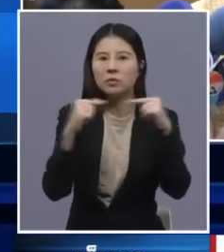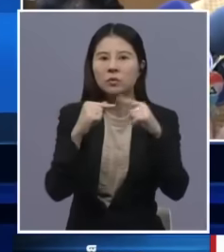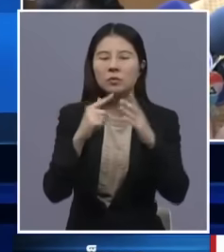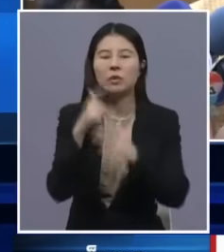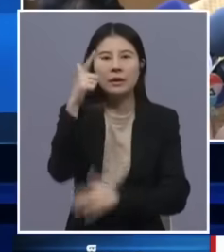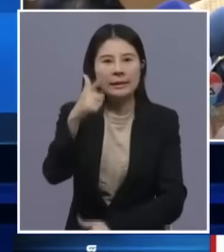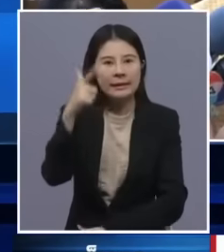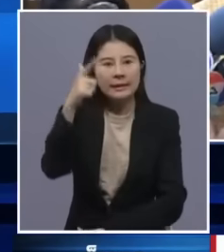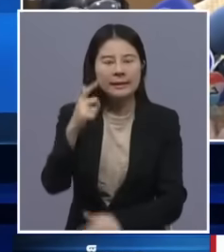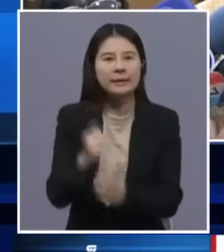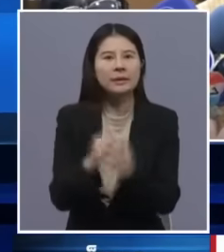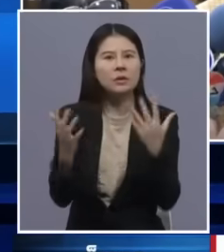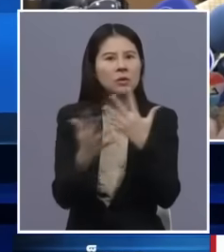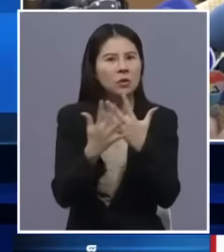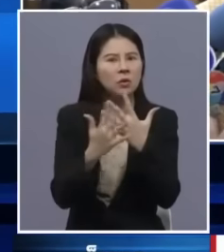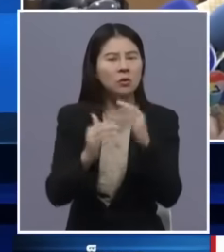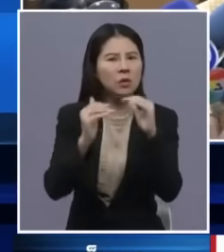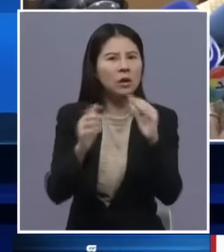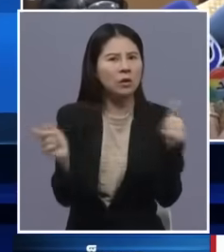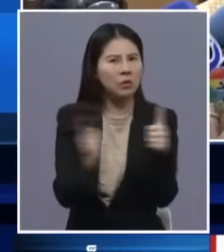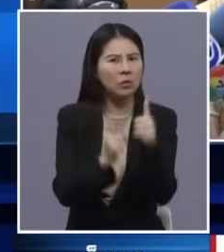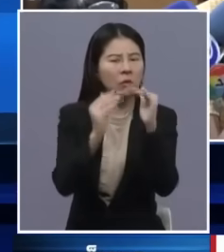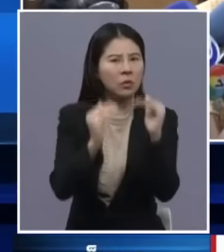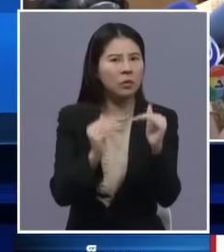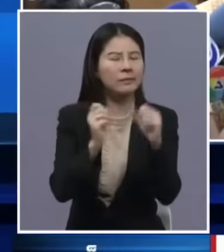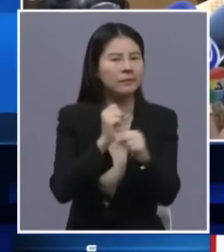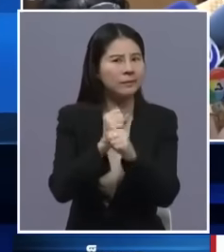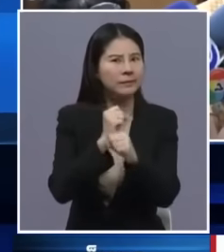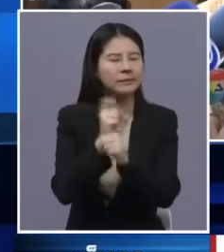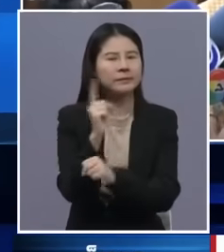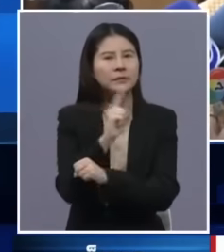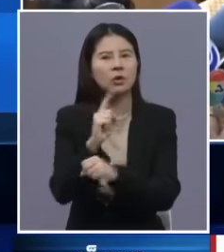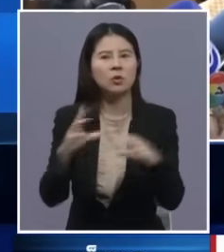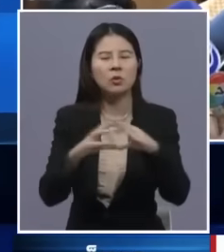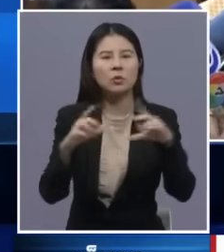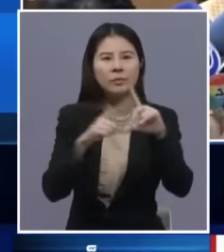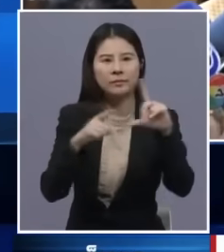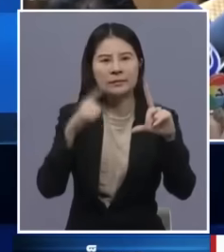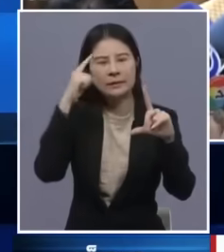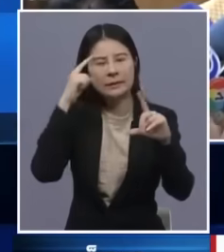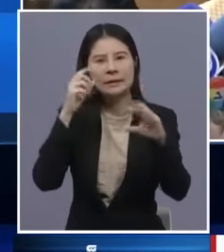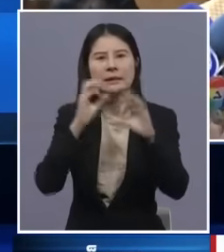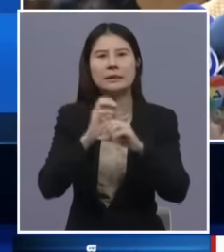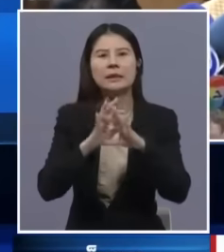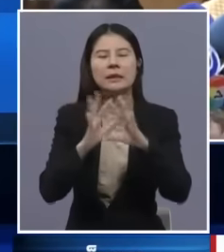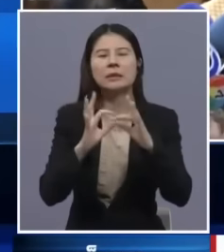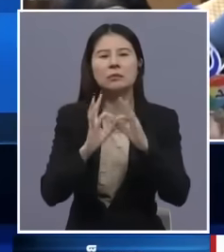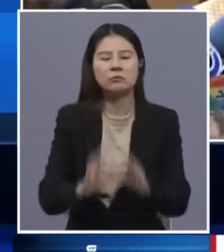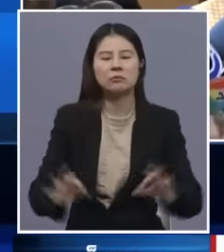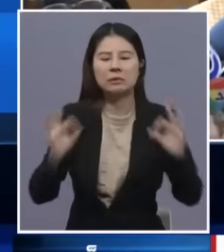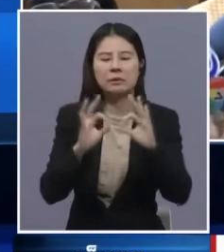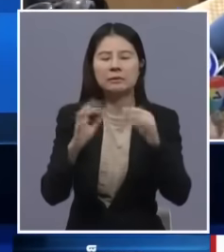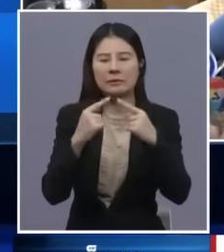คุณพนิกาบอกแบบนี้ฮะหากติดตามแนวทางพรรคก้าวไกลไม่ได้มุ่งฐานความผิดเป็นสำคัญแต่มุ่ง